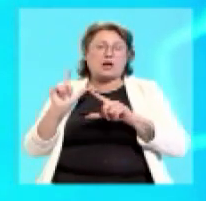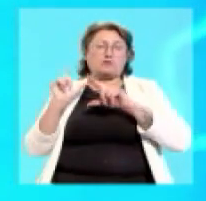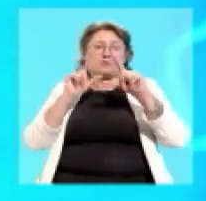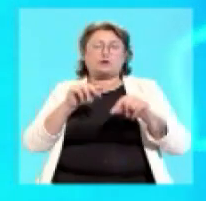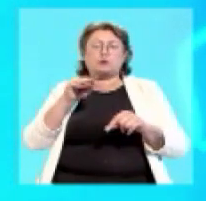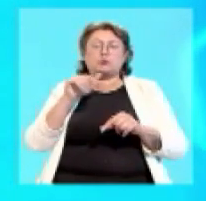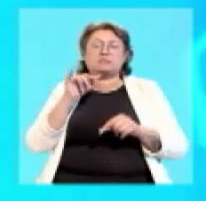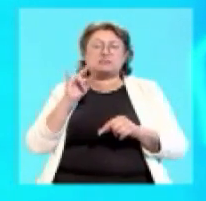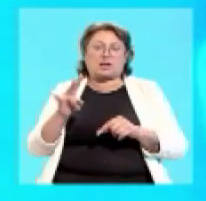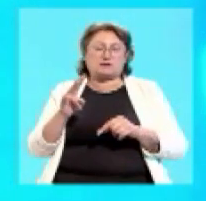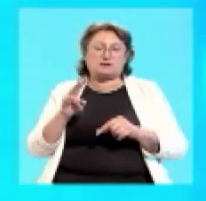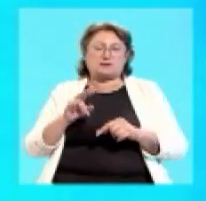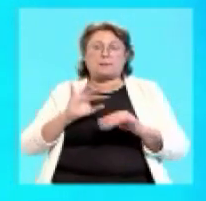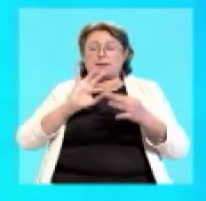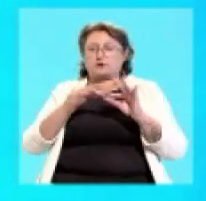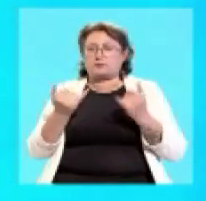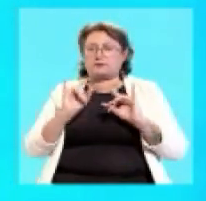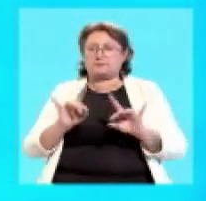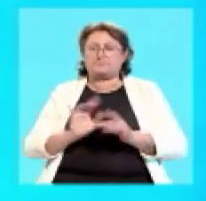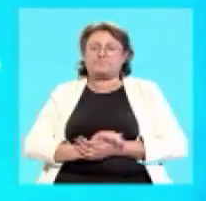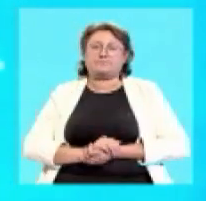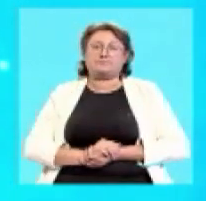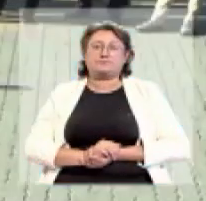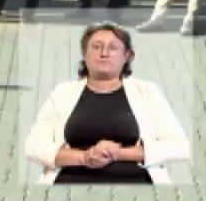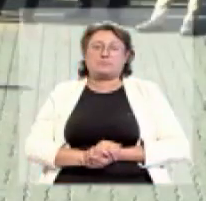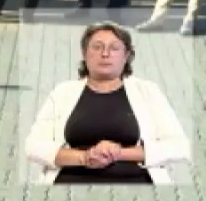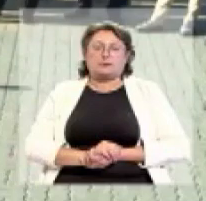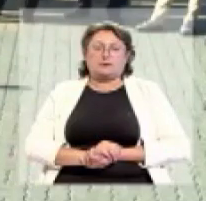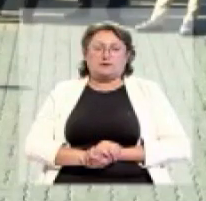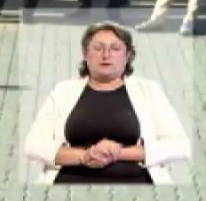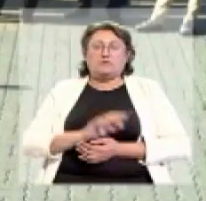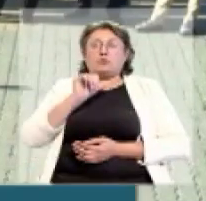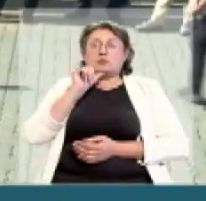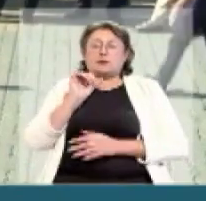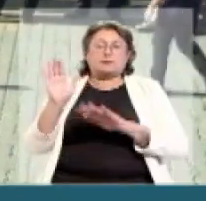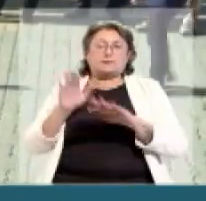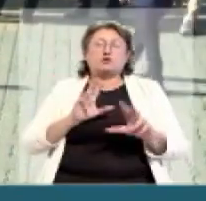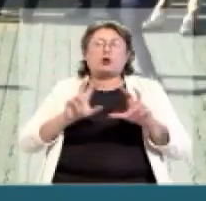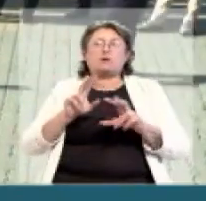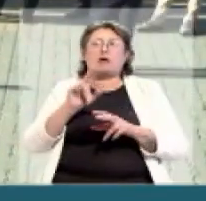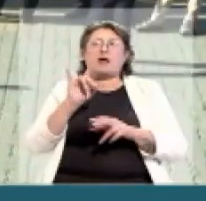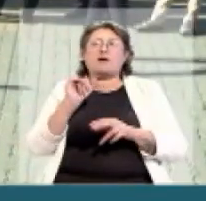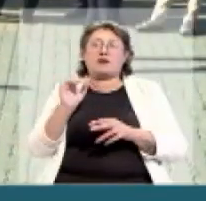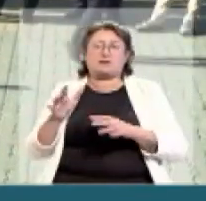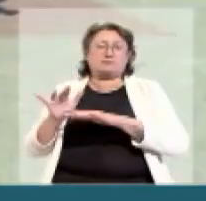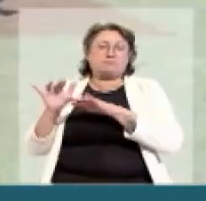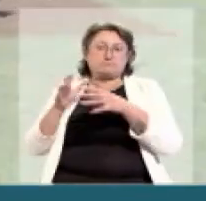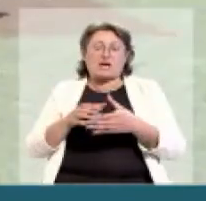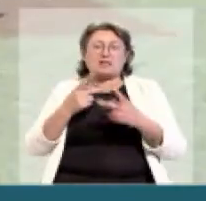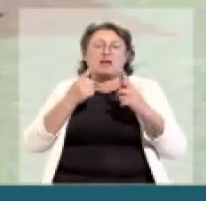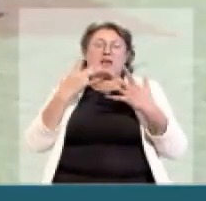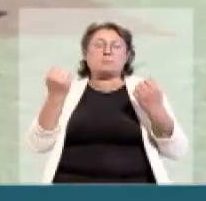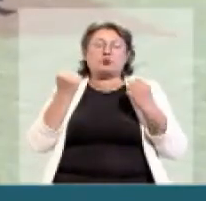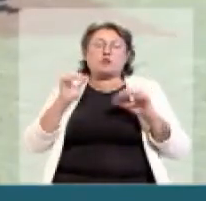отправятся в Туркестан. Подробнее расскажут мои коллеги. В Кустанай прибыл шахматный караван, пожалуй, самое